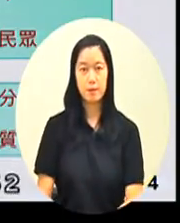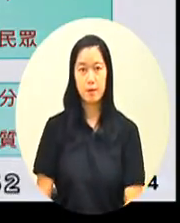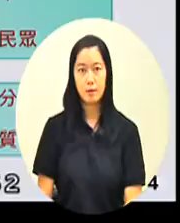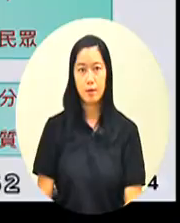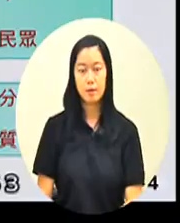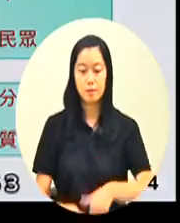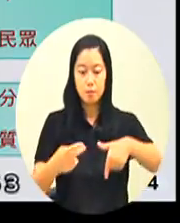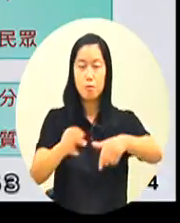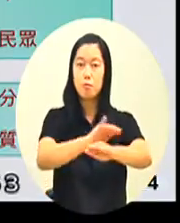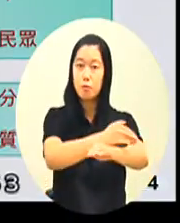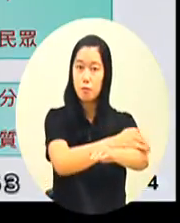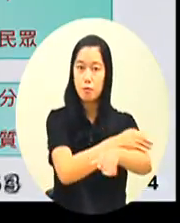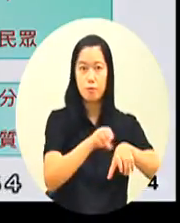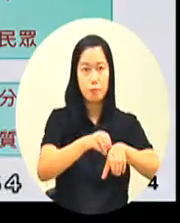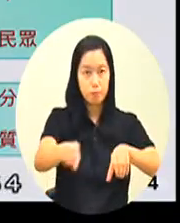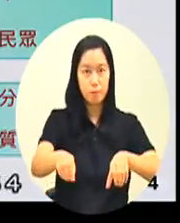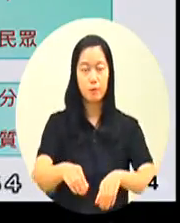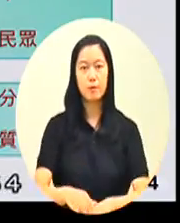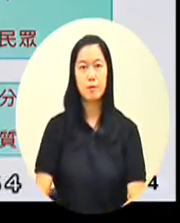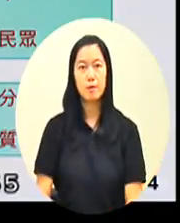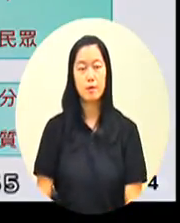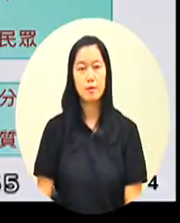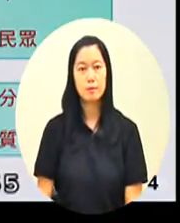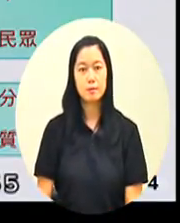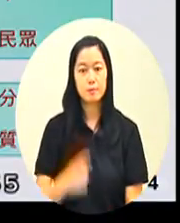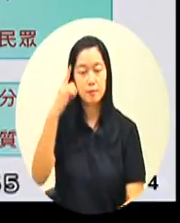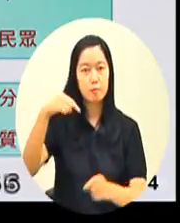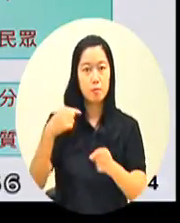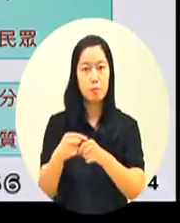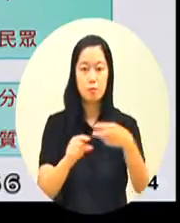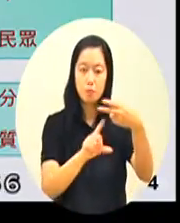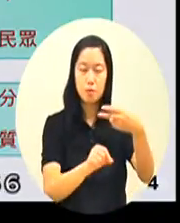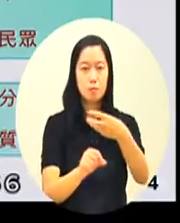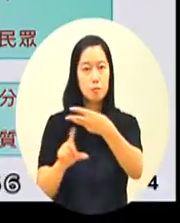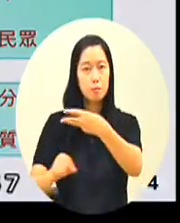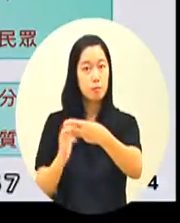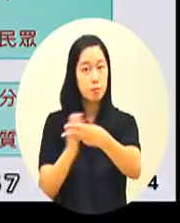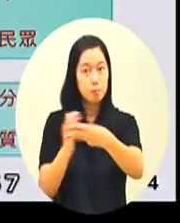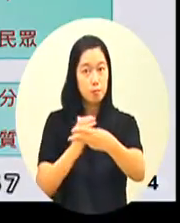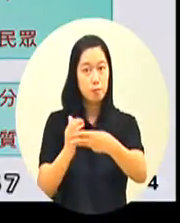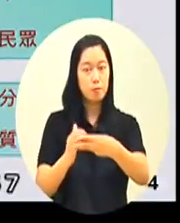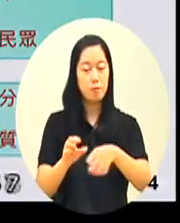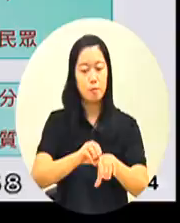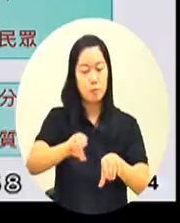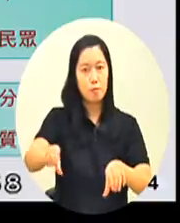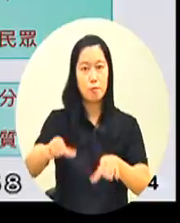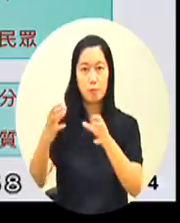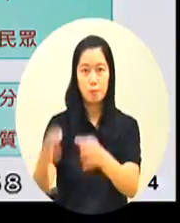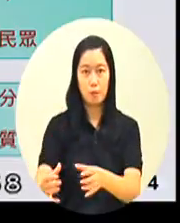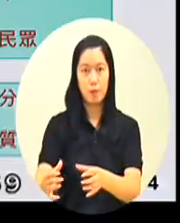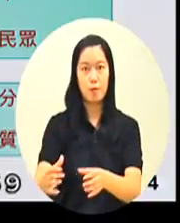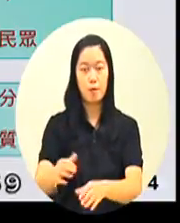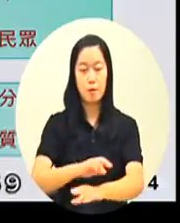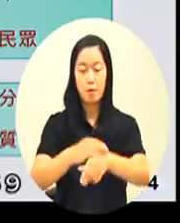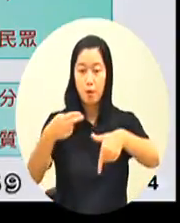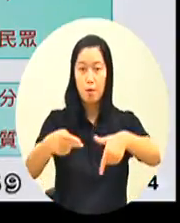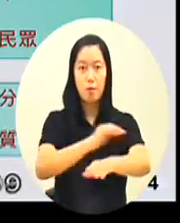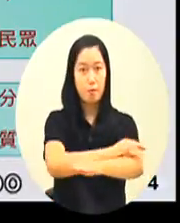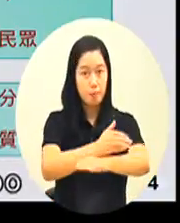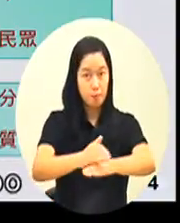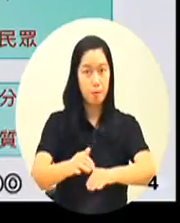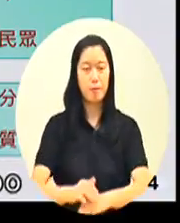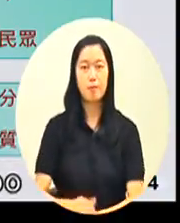仁武分处明年2-3月间我们要成立仁武分处，我们做了一